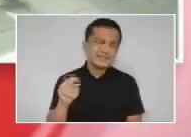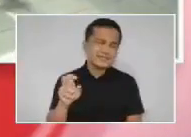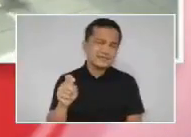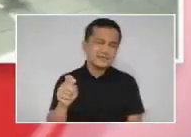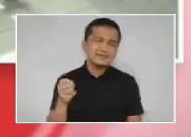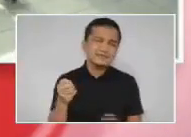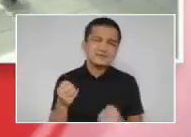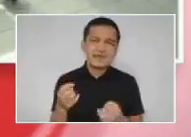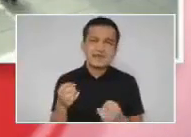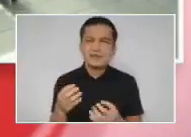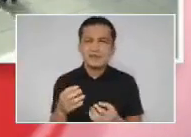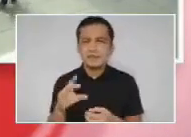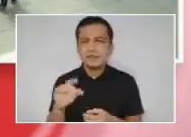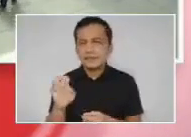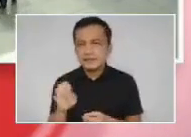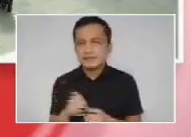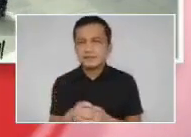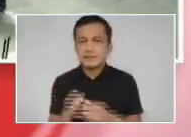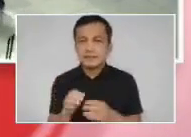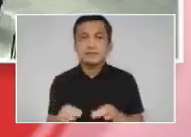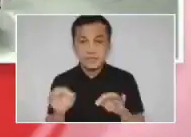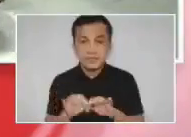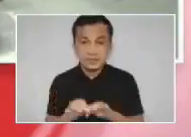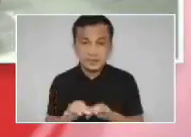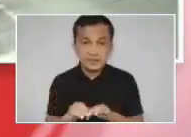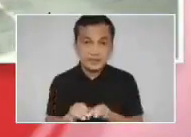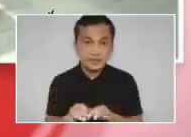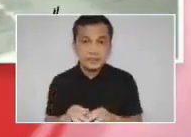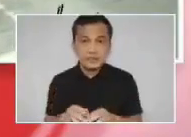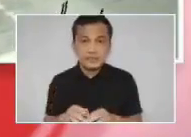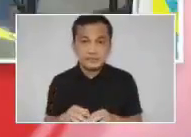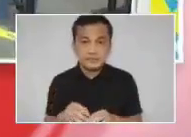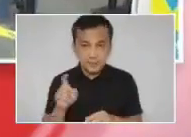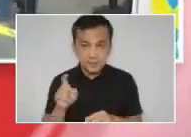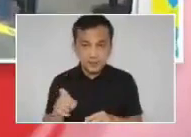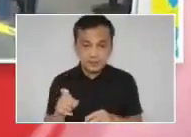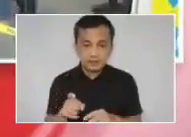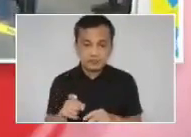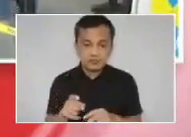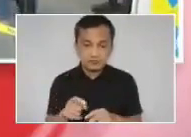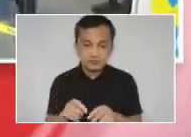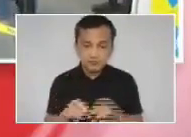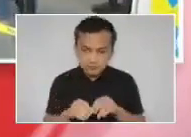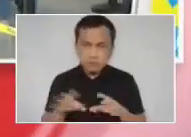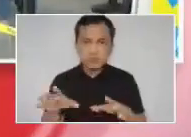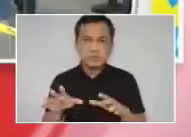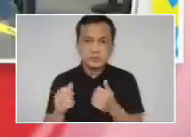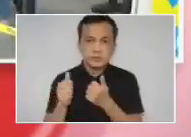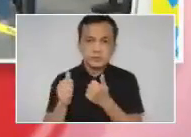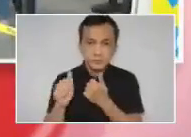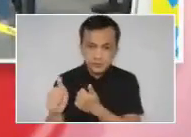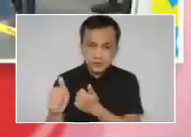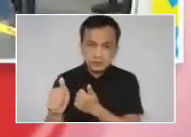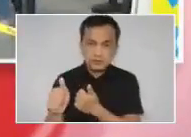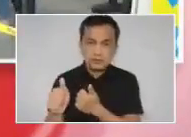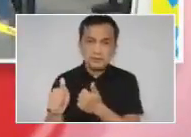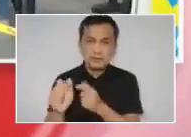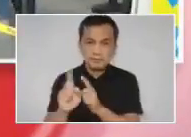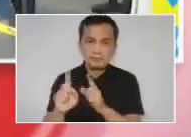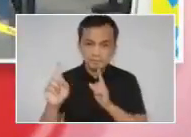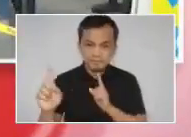Indian. Ang importante dito, ang contact tracing. Dito natin malalaman kung sino yung mga ibang tao